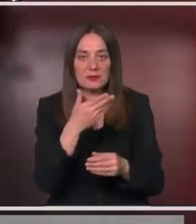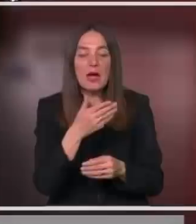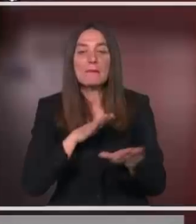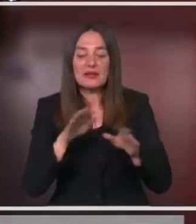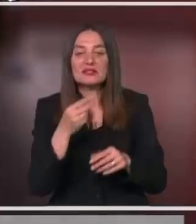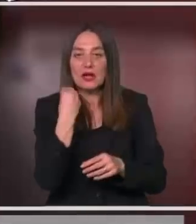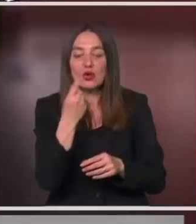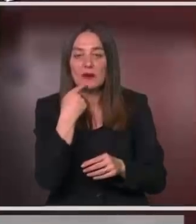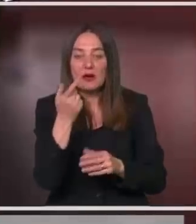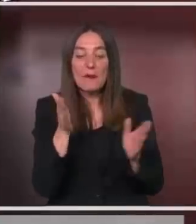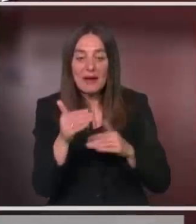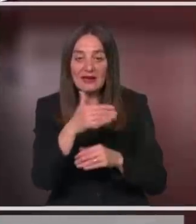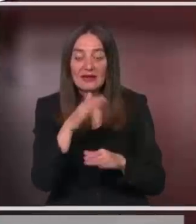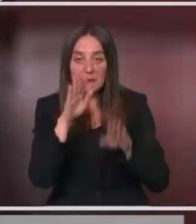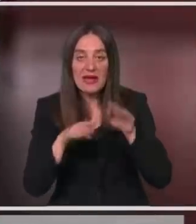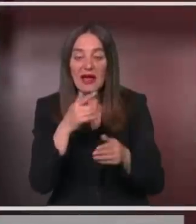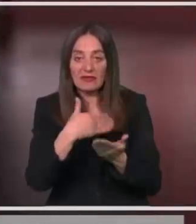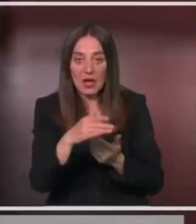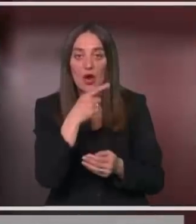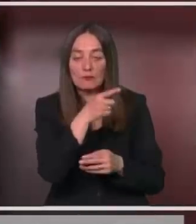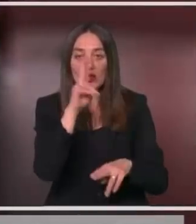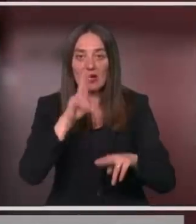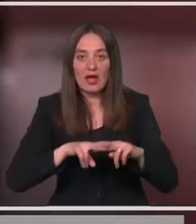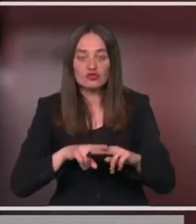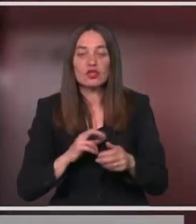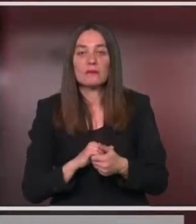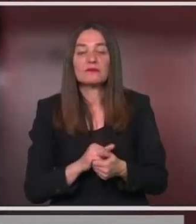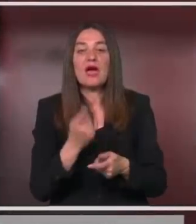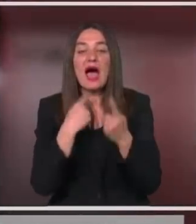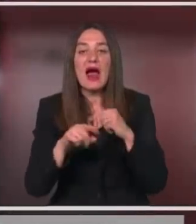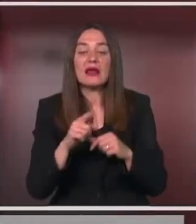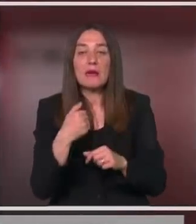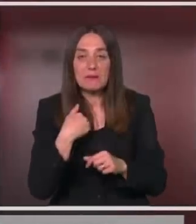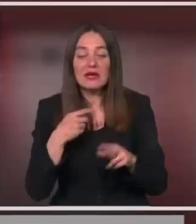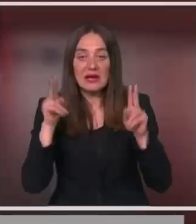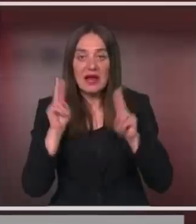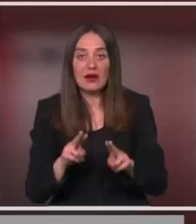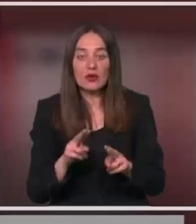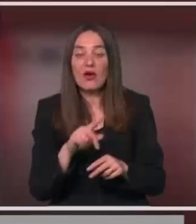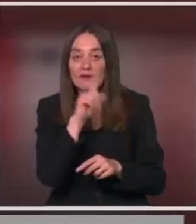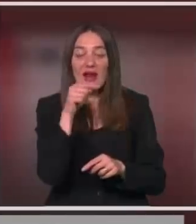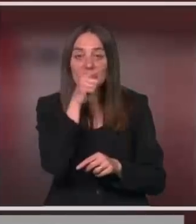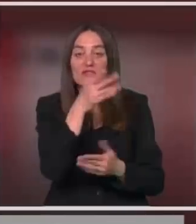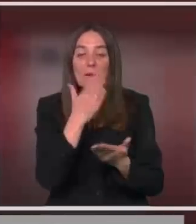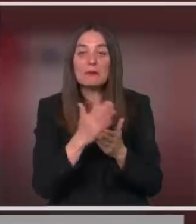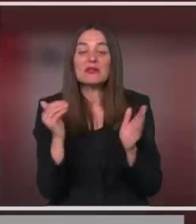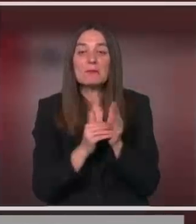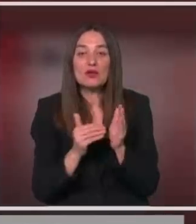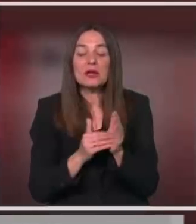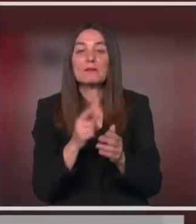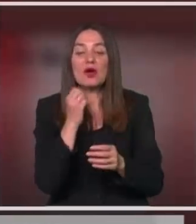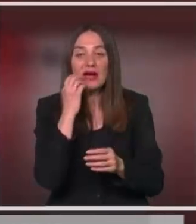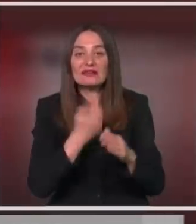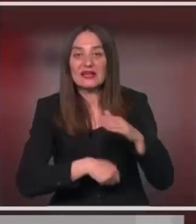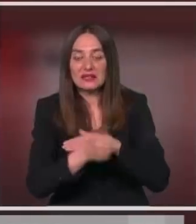ne, ne, ne, ne, ne, ne, ne, ne, ne, ne, ne, ne, ne, ne, ne, ne, ne, ne, ne, Da. Ali mi realno znači... Da li će vama biti potreban, u stvari, kad